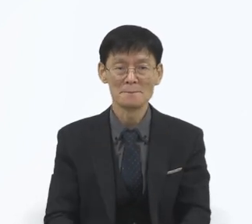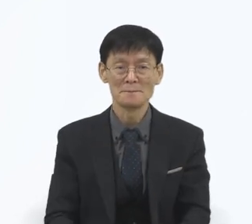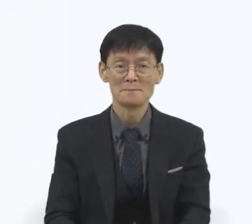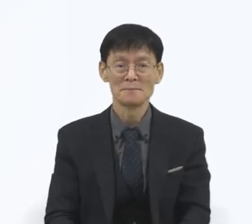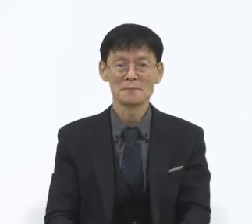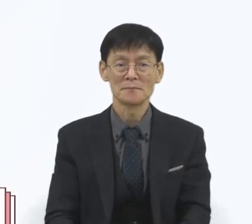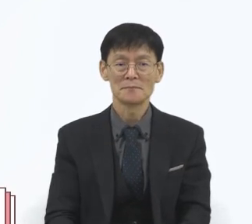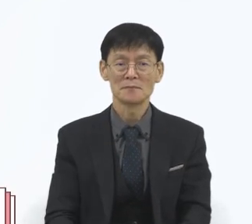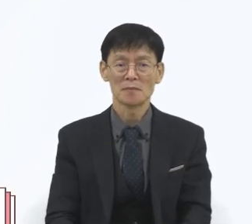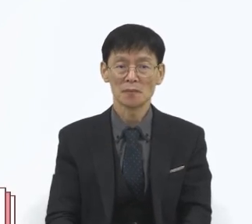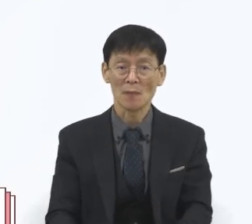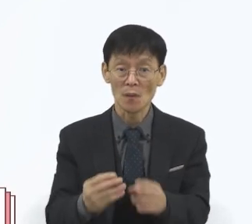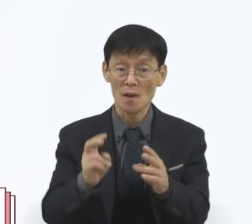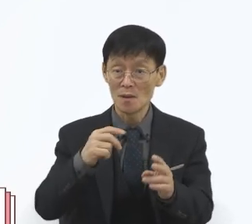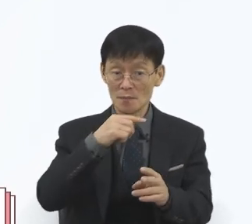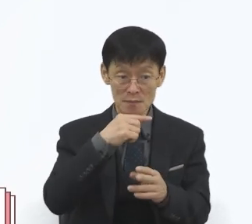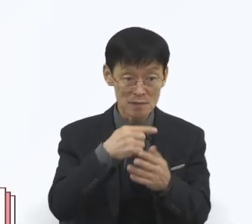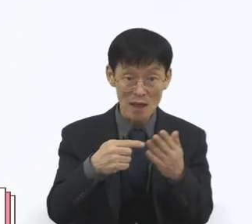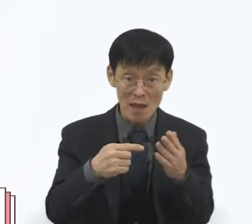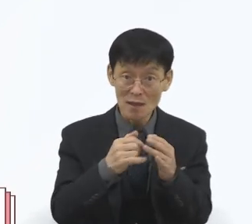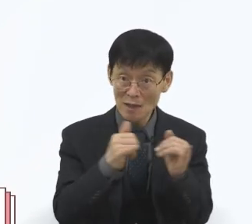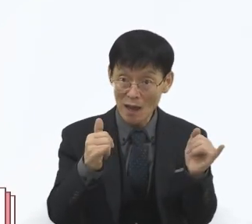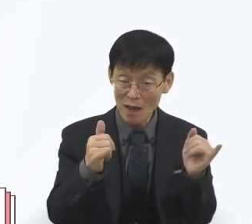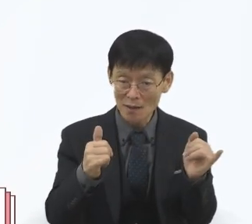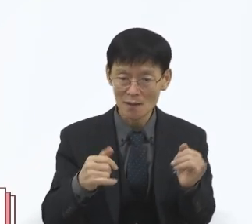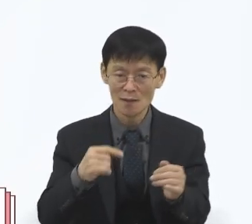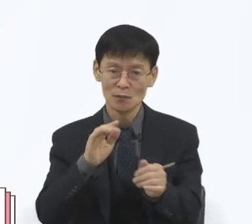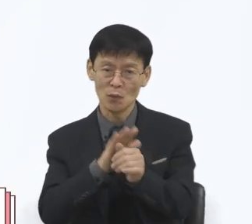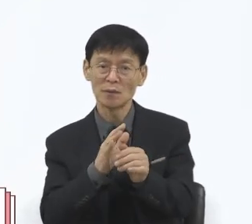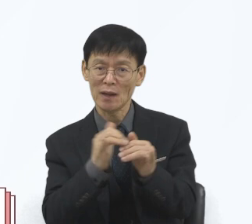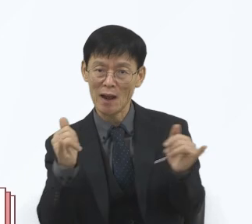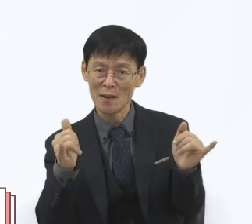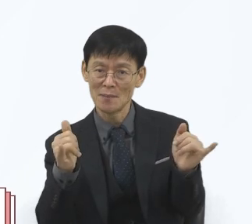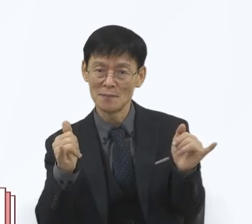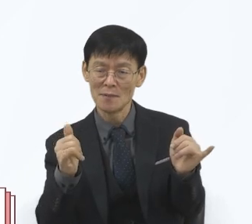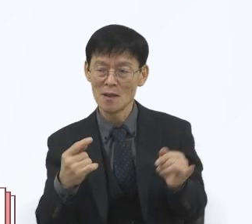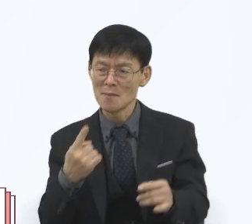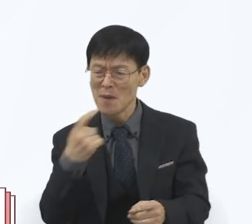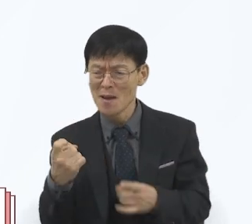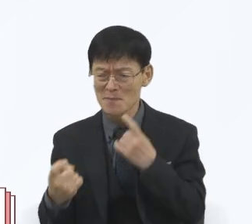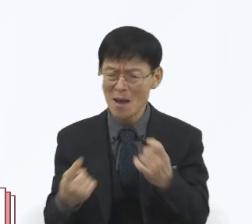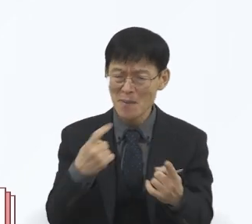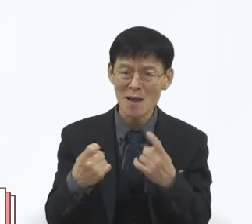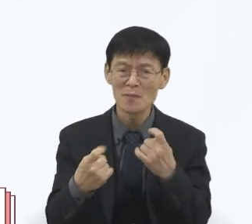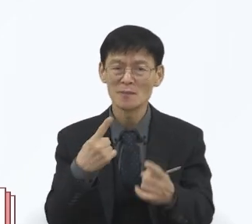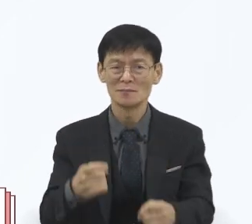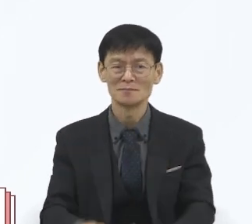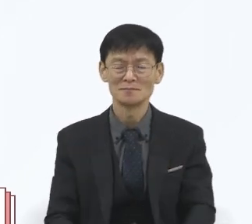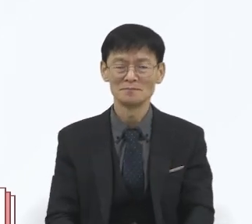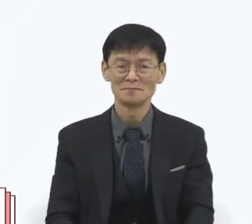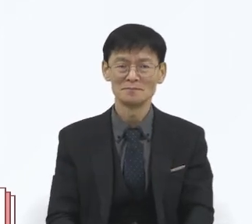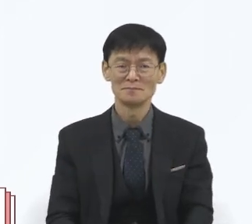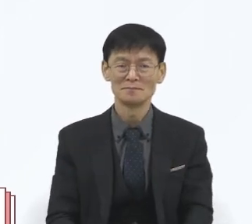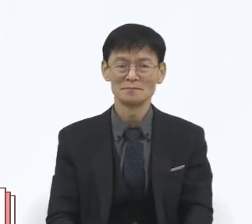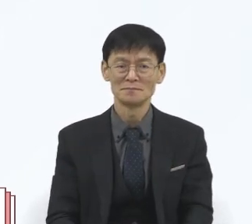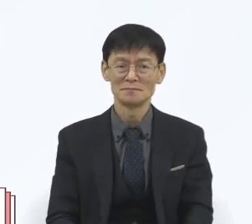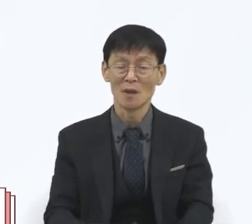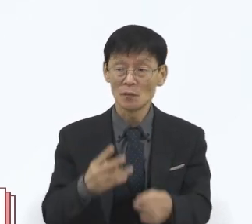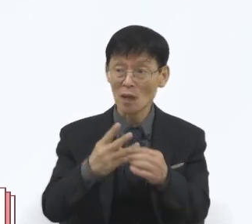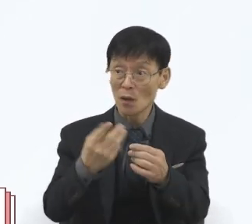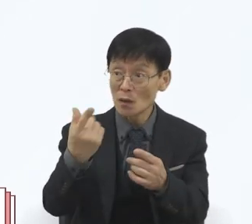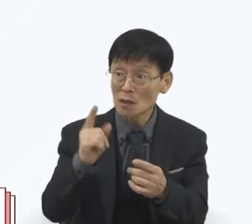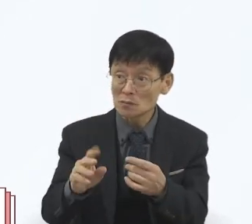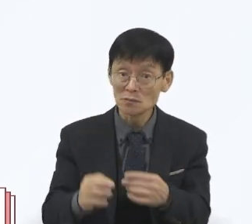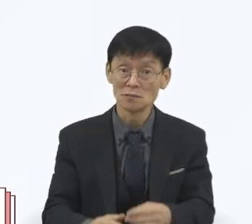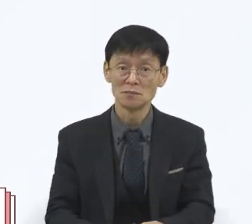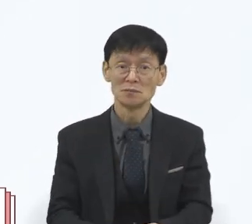있을까요? 대표적인 경우가 피해자와 피해자를 돕는 사람들을 협박하는 것입니다. 세